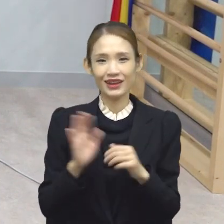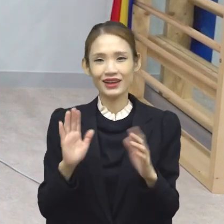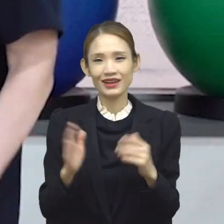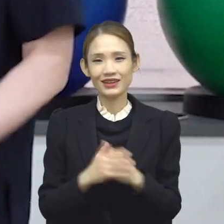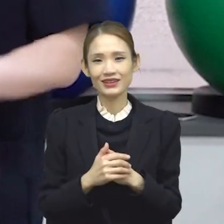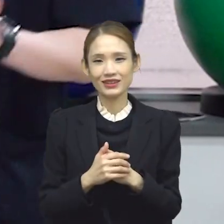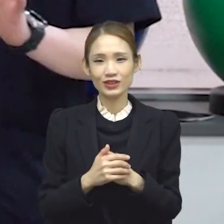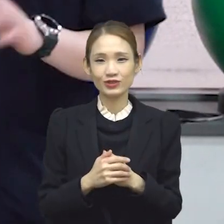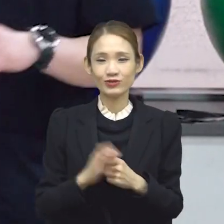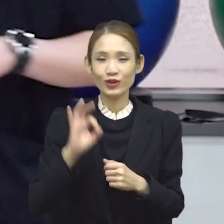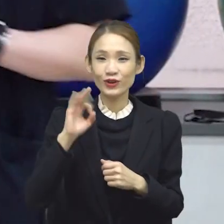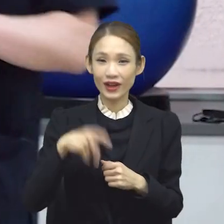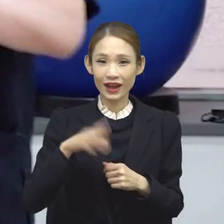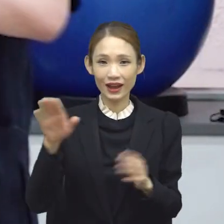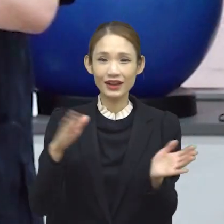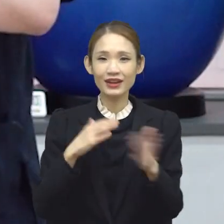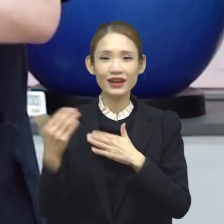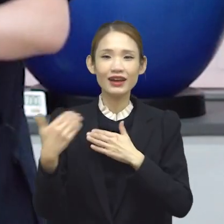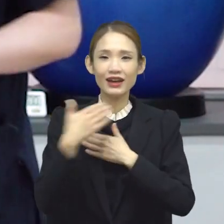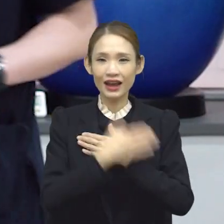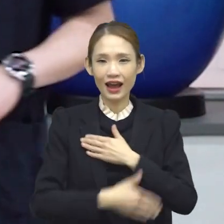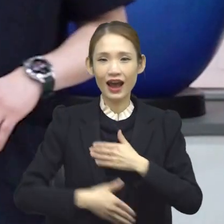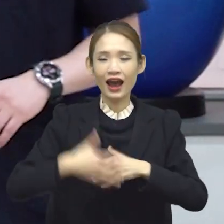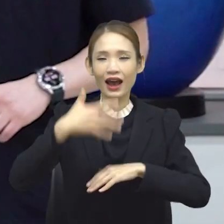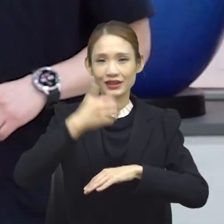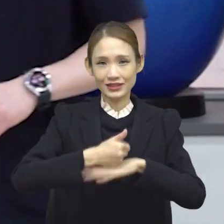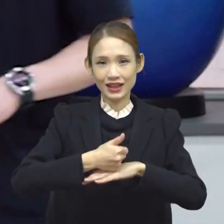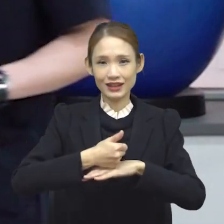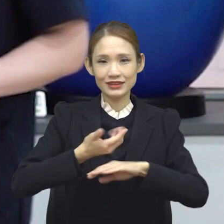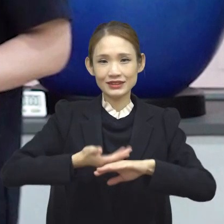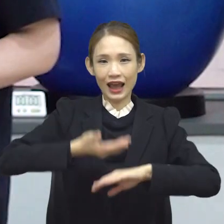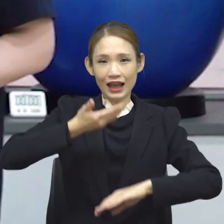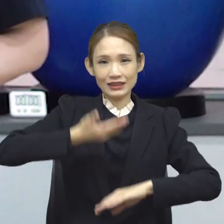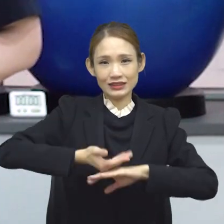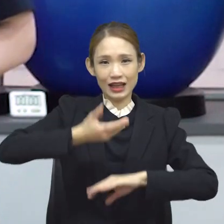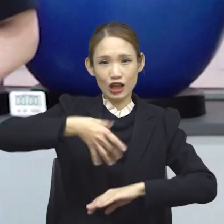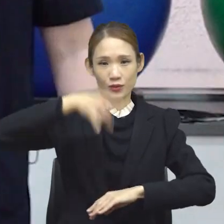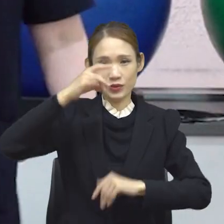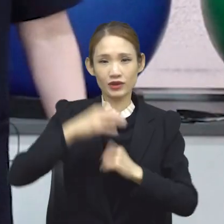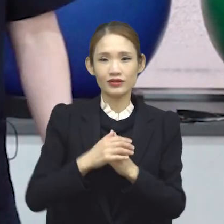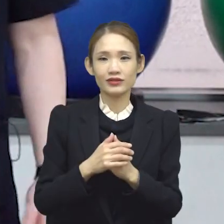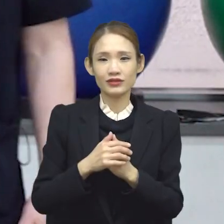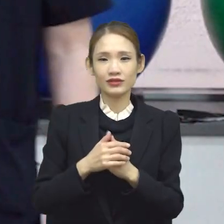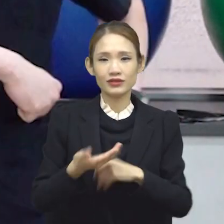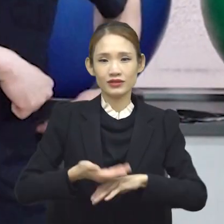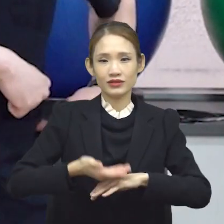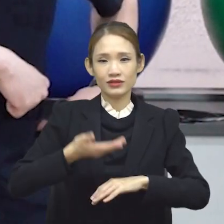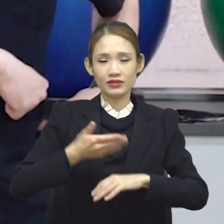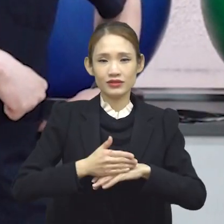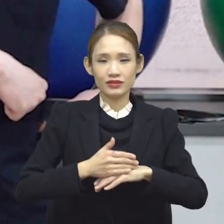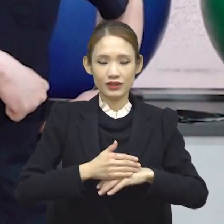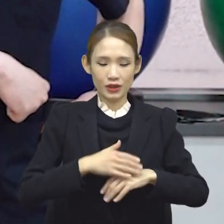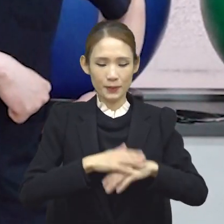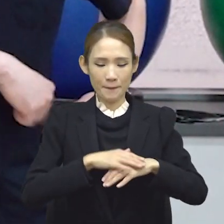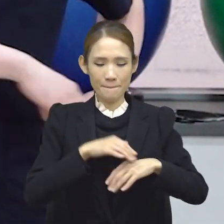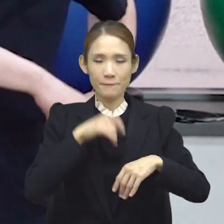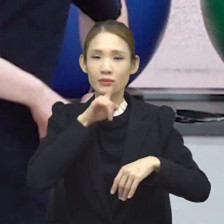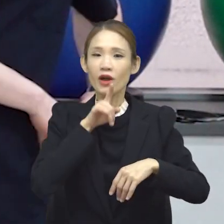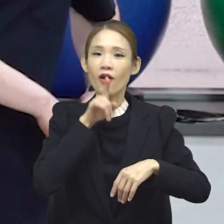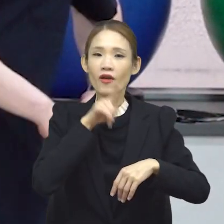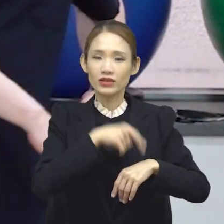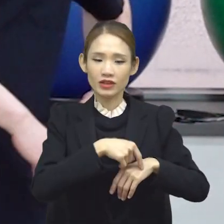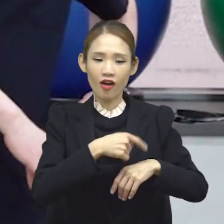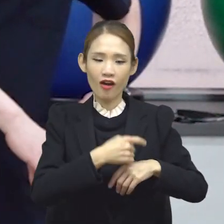네. 오케이. 아, 그러면 하체는 이따가 다시 하고 네. 상체부터 아, 네. 배워볼게요. 상체는 반대쪽 골반에 네.